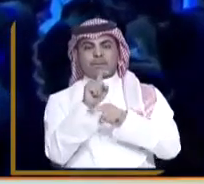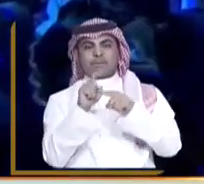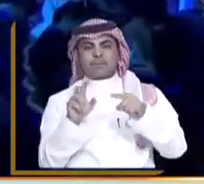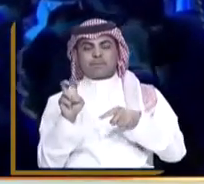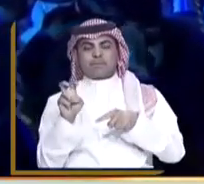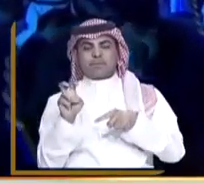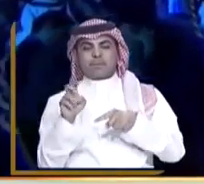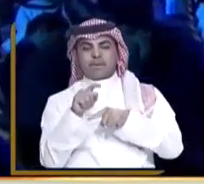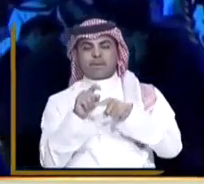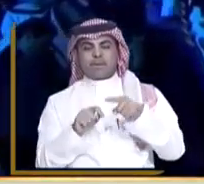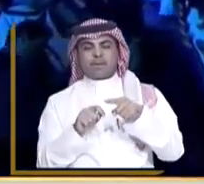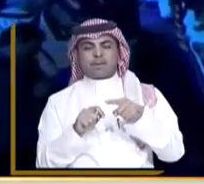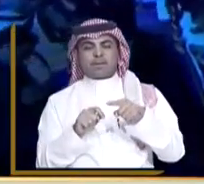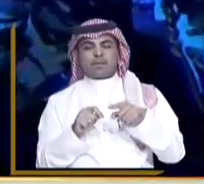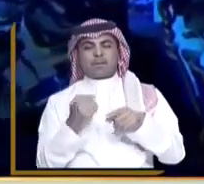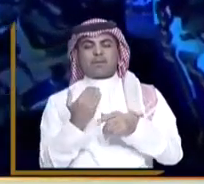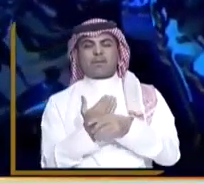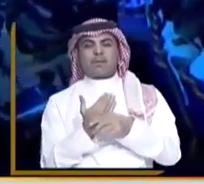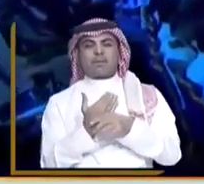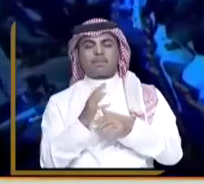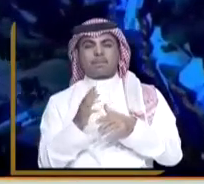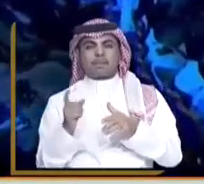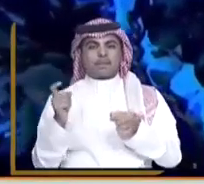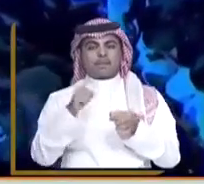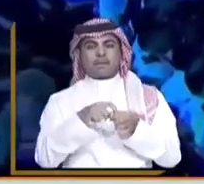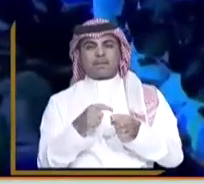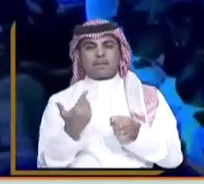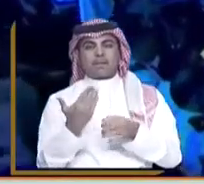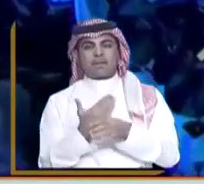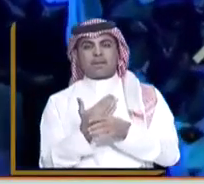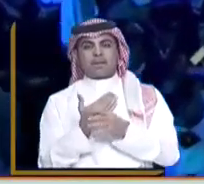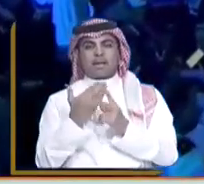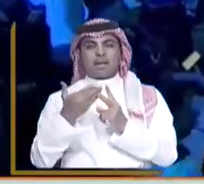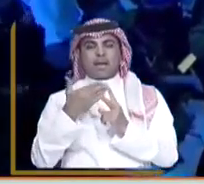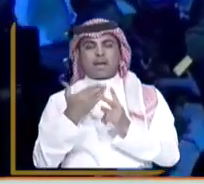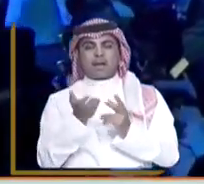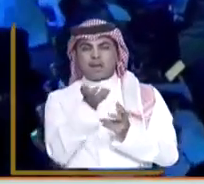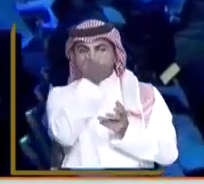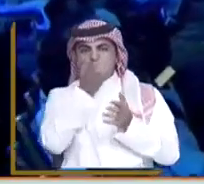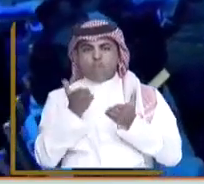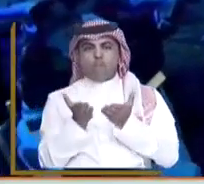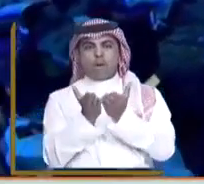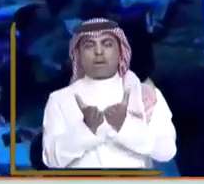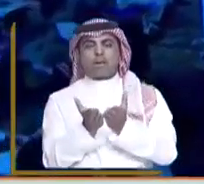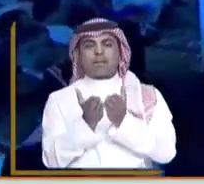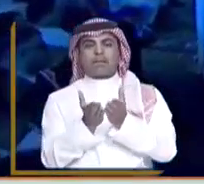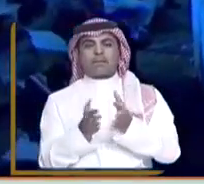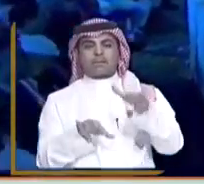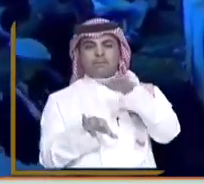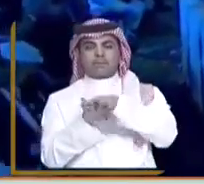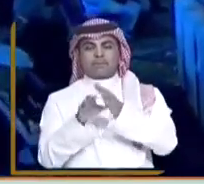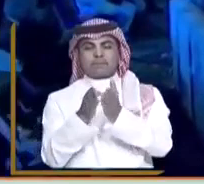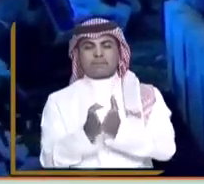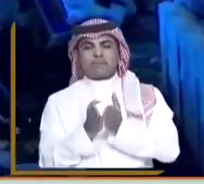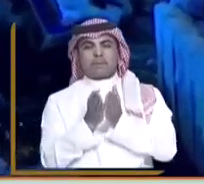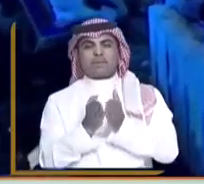20% التي وصلنا اليها من خلال الاعمال البحريه لنقل السفن